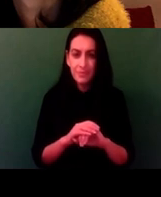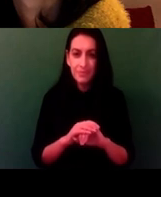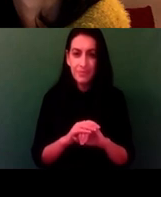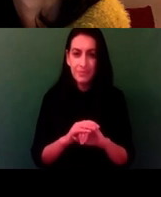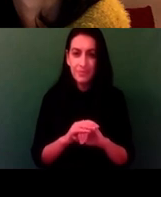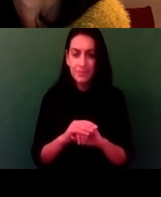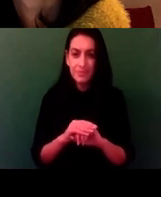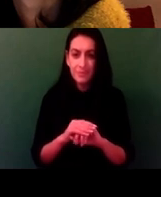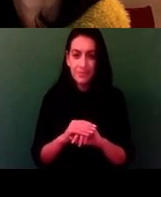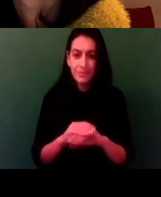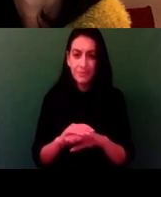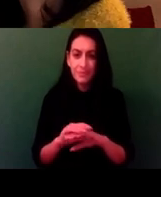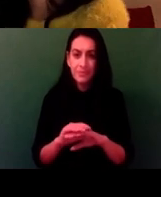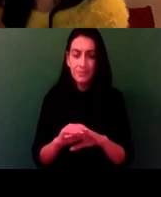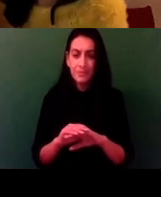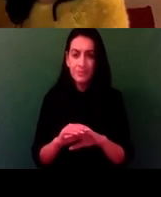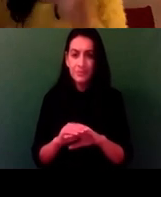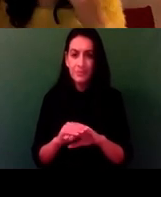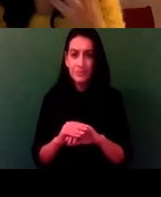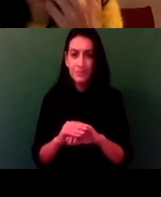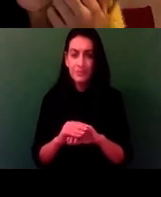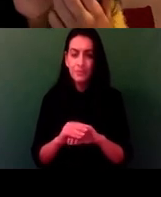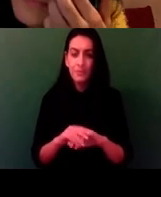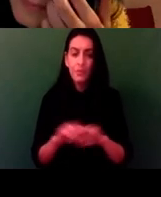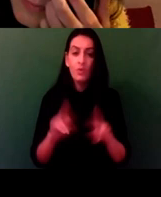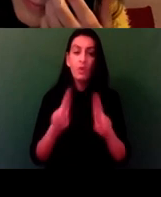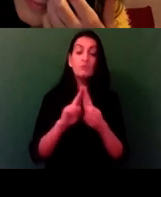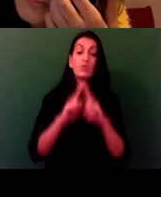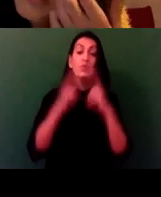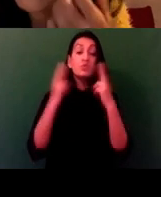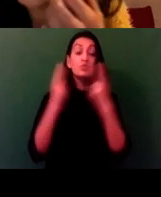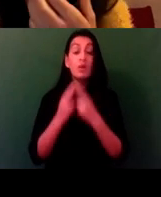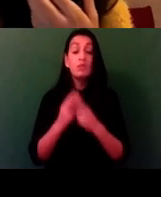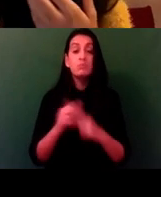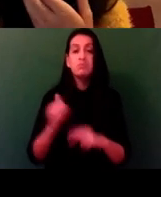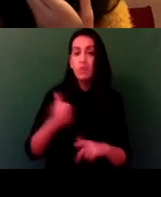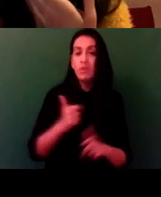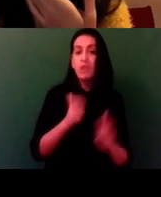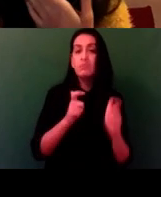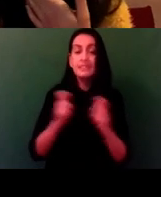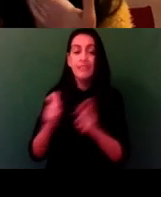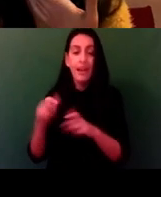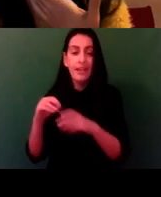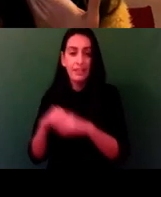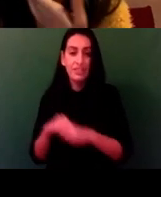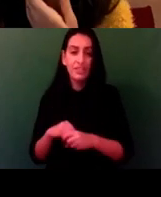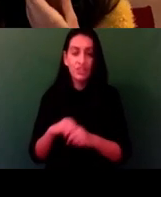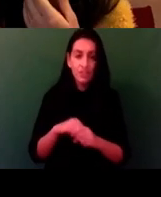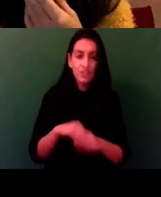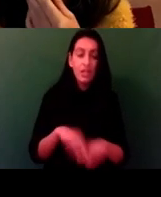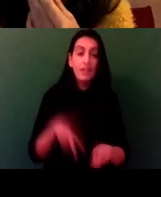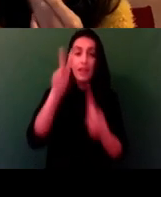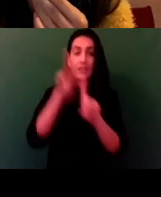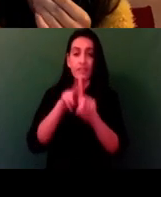planları hazırlanıyor ama uygulayıcı kurumlar bu eylem planlarını, stratejik planlarını işlemiyorlar. Kağıt üzerinde katılımcılık bu da.